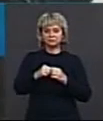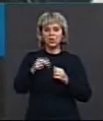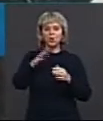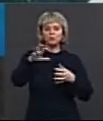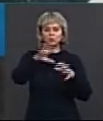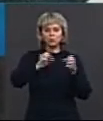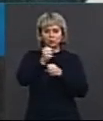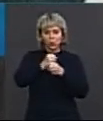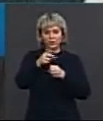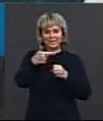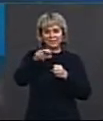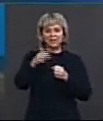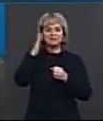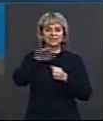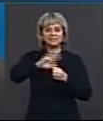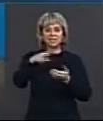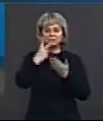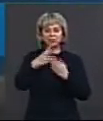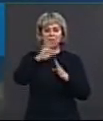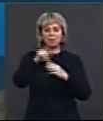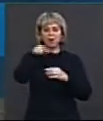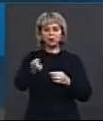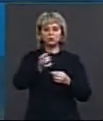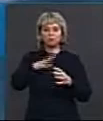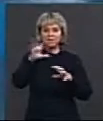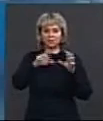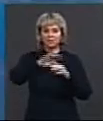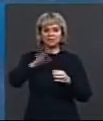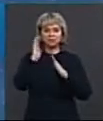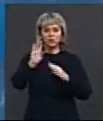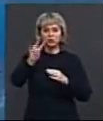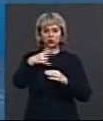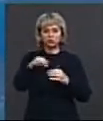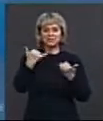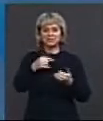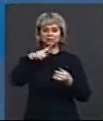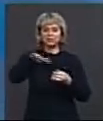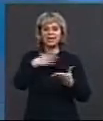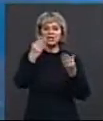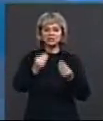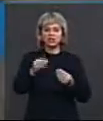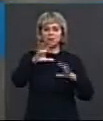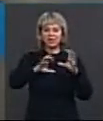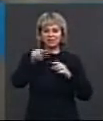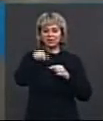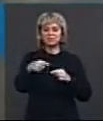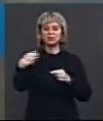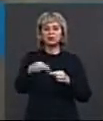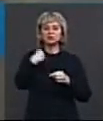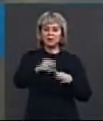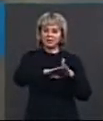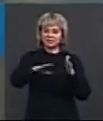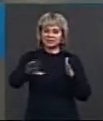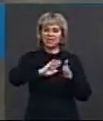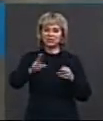Бурый и гималайские спят, несмотря на погоду, а белым спячка не нужна. Сегодня в России день медведя. Надо ему дать